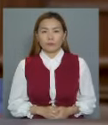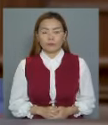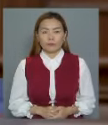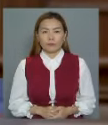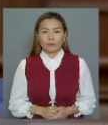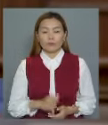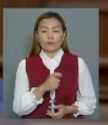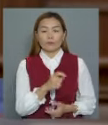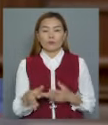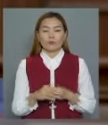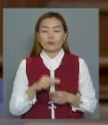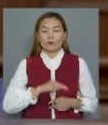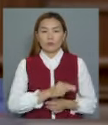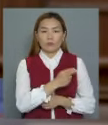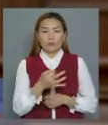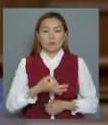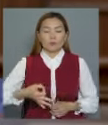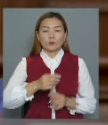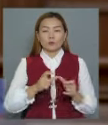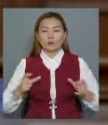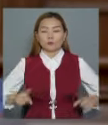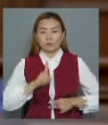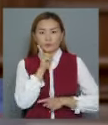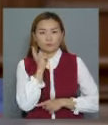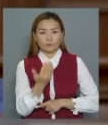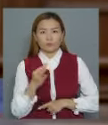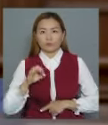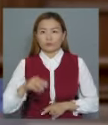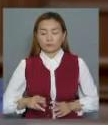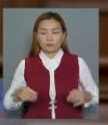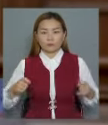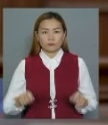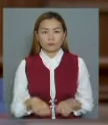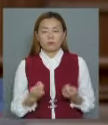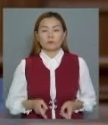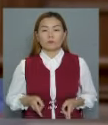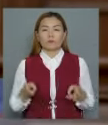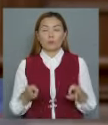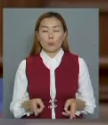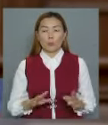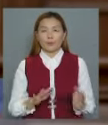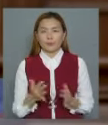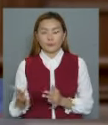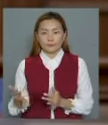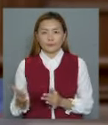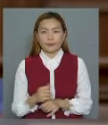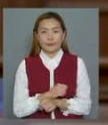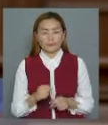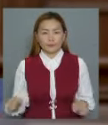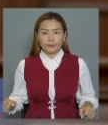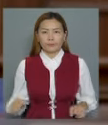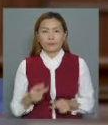органдардың өкілдерімен бірлесіп, облыс көлеміндегі мектептерде жасөспірімдер тарапынан құқық бұзушылық пен қылмысты болдырмау